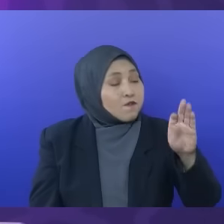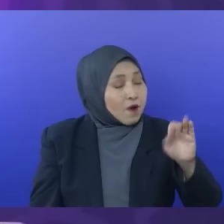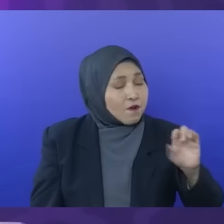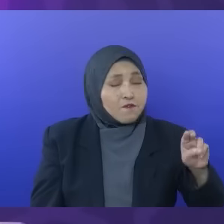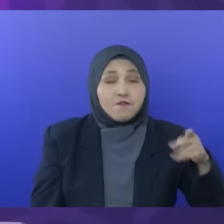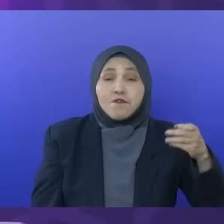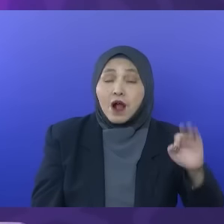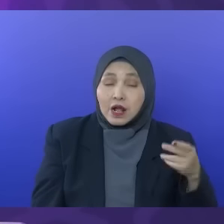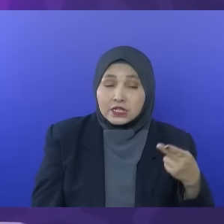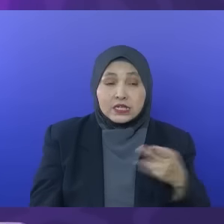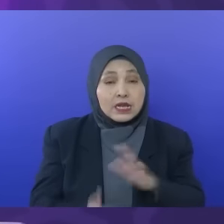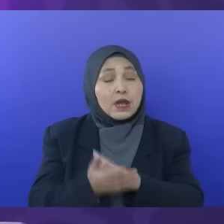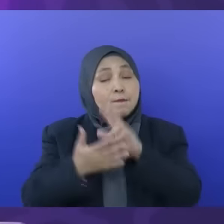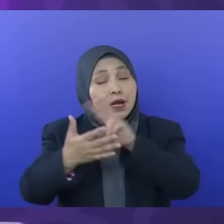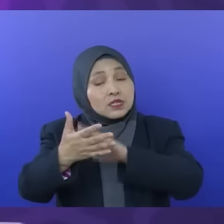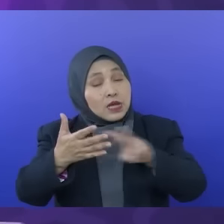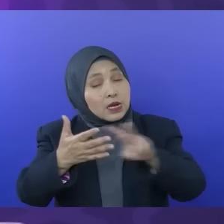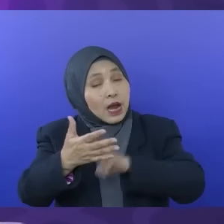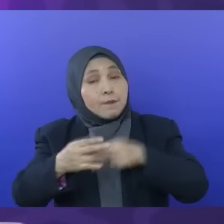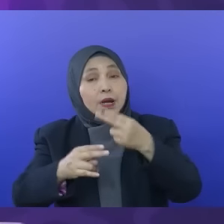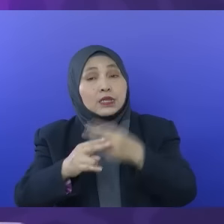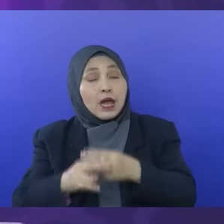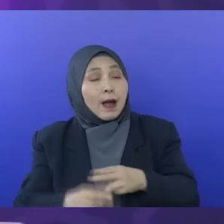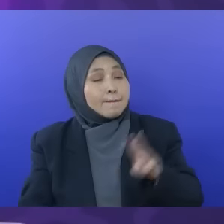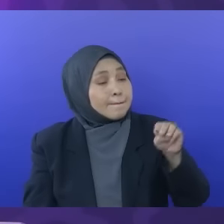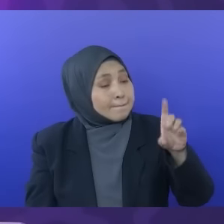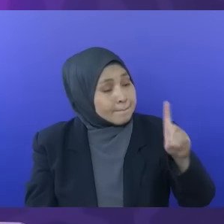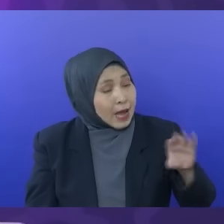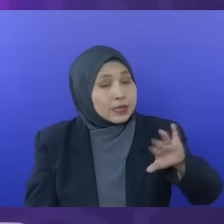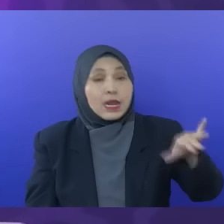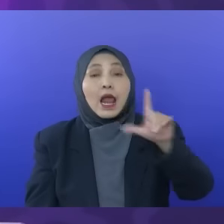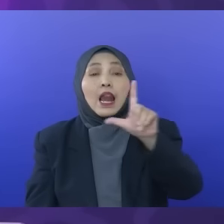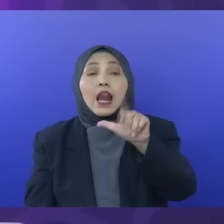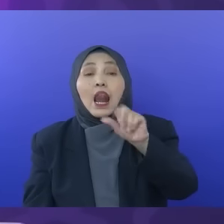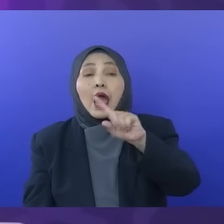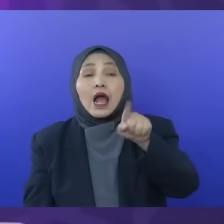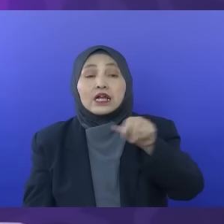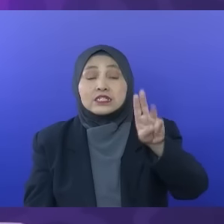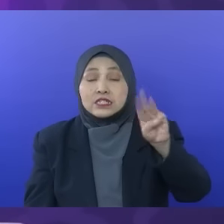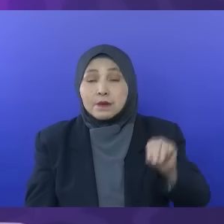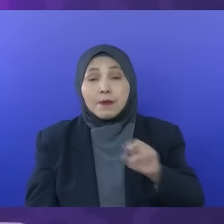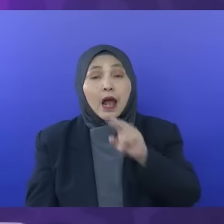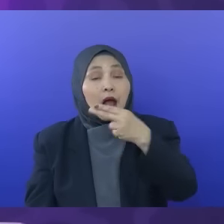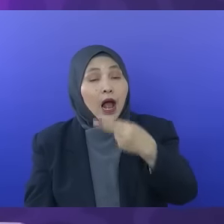jadi bacaan dia eee nama dia ah mad lazim harfi